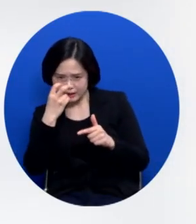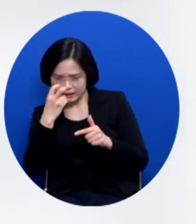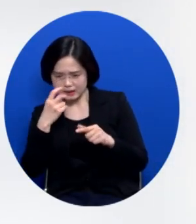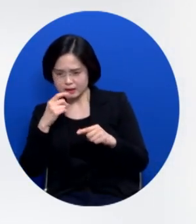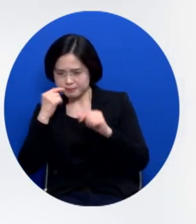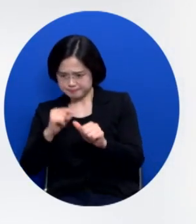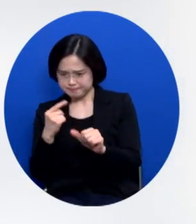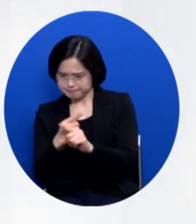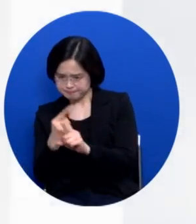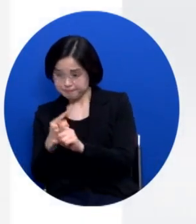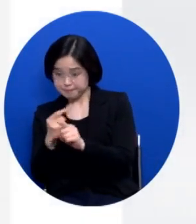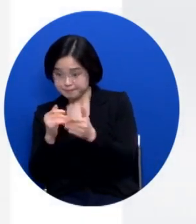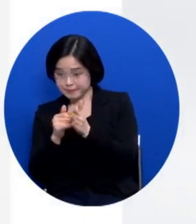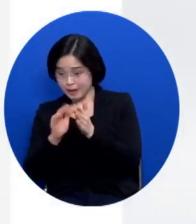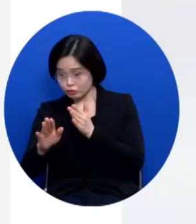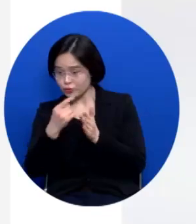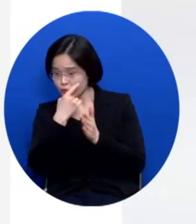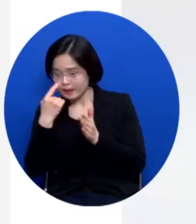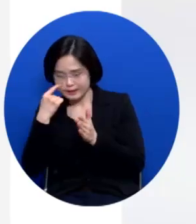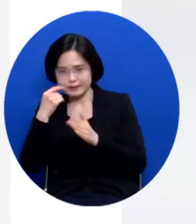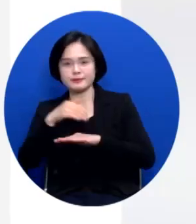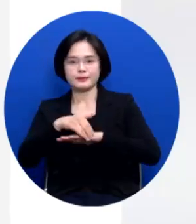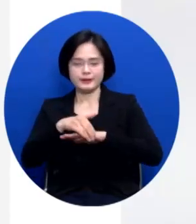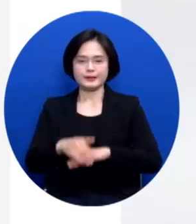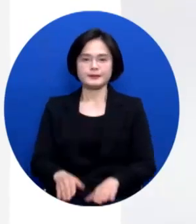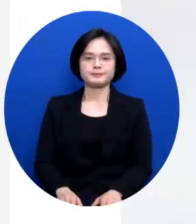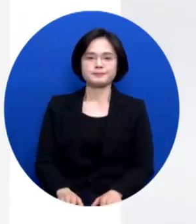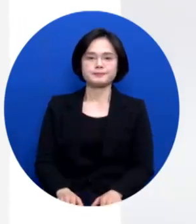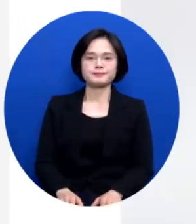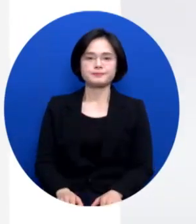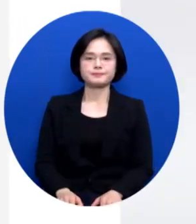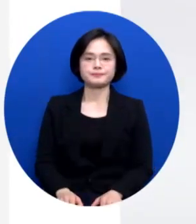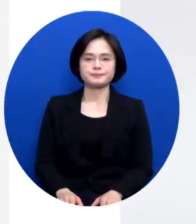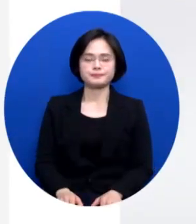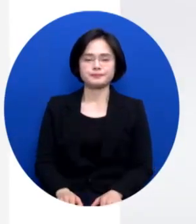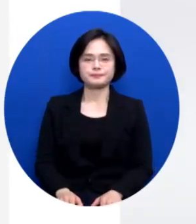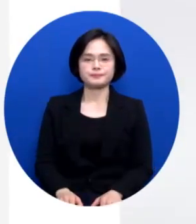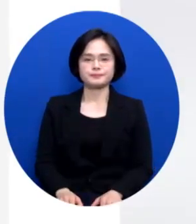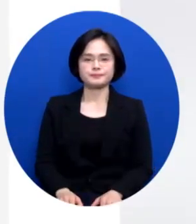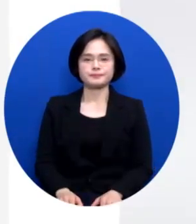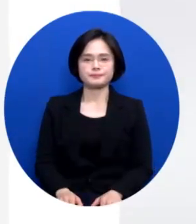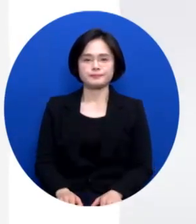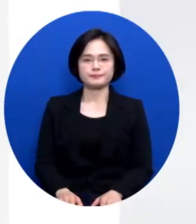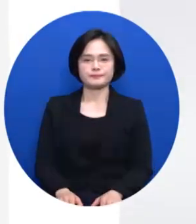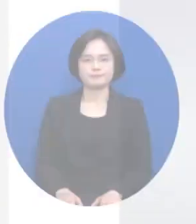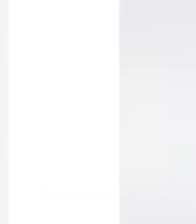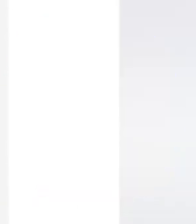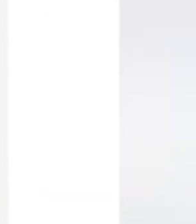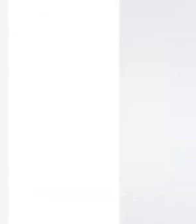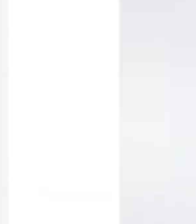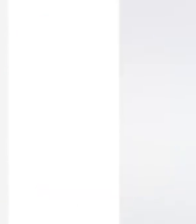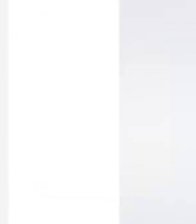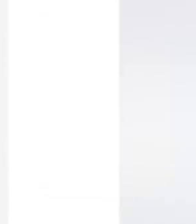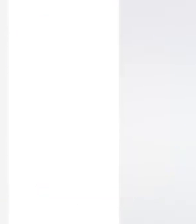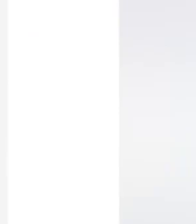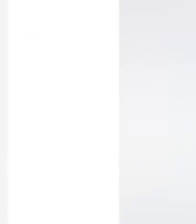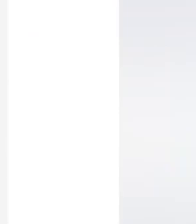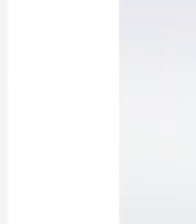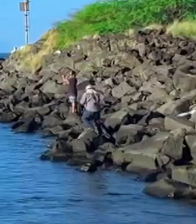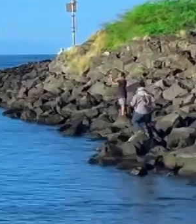후 이행 사항을 재점검할 계획입니다. 지금까지 소셜브리핑 크리스천을 위한